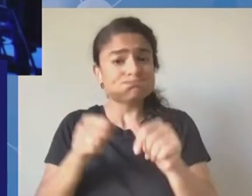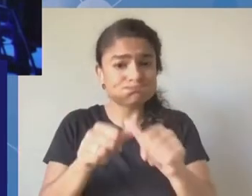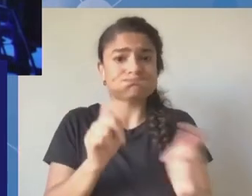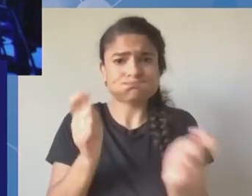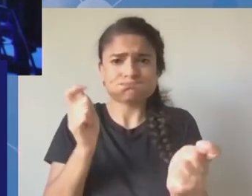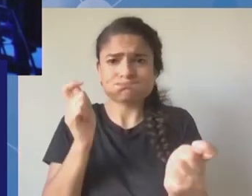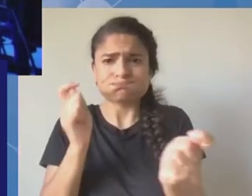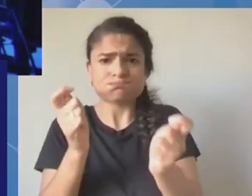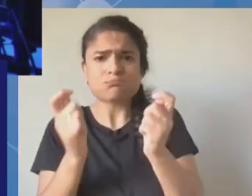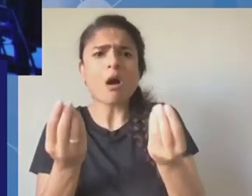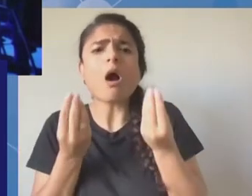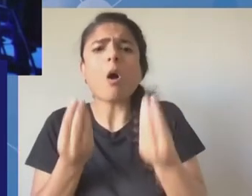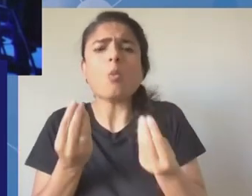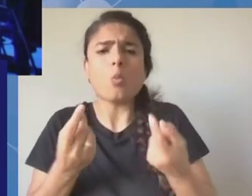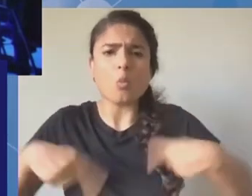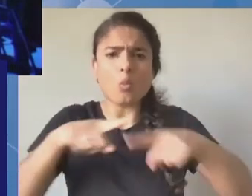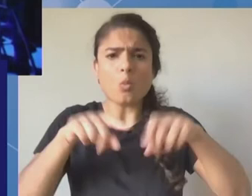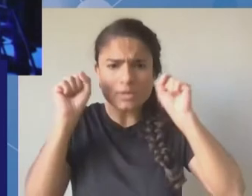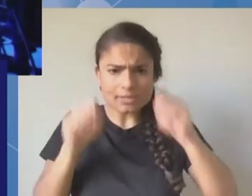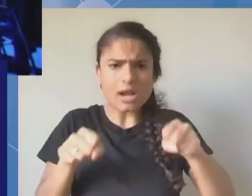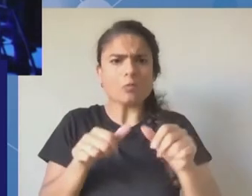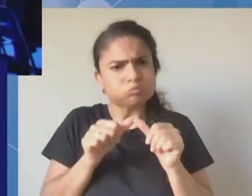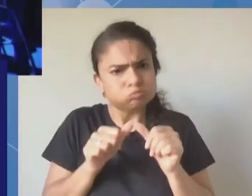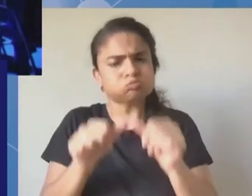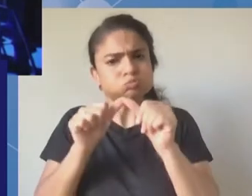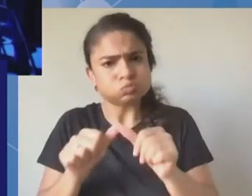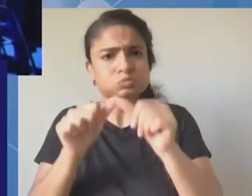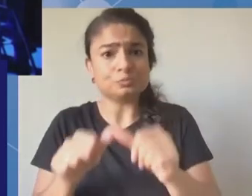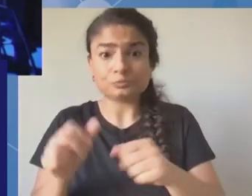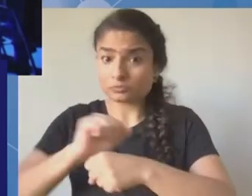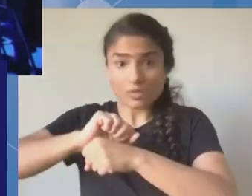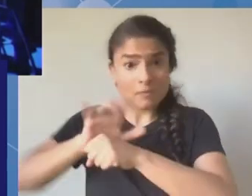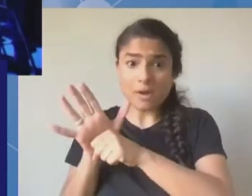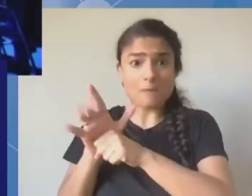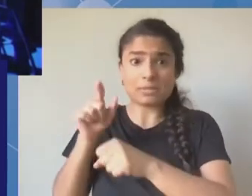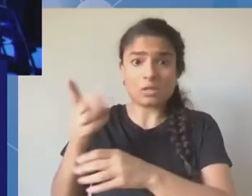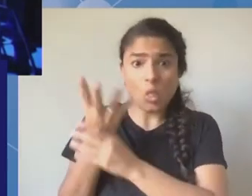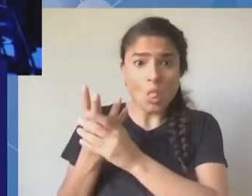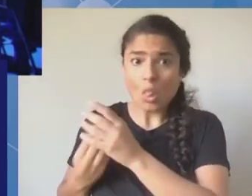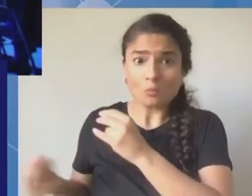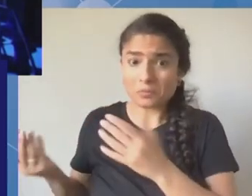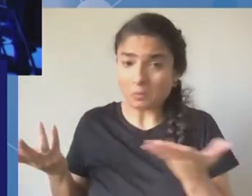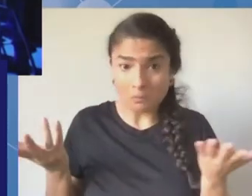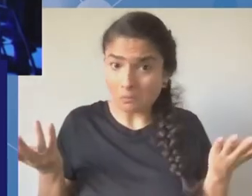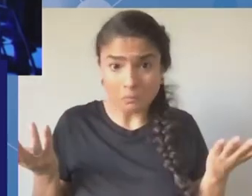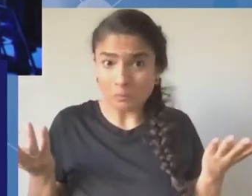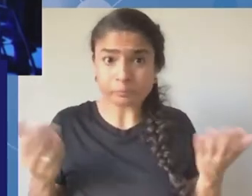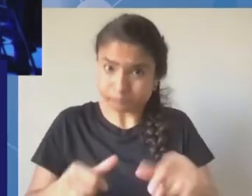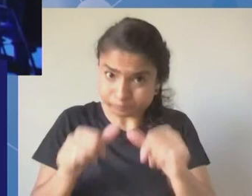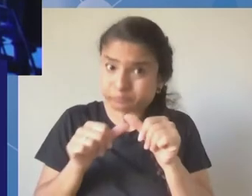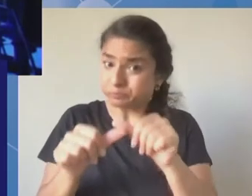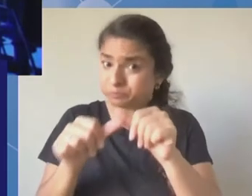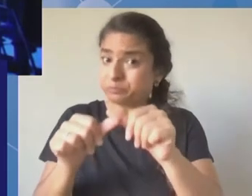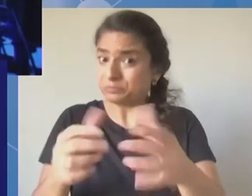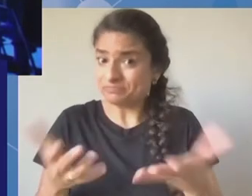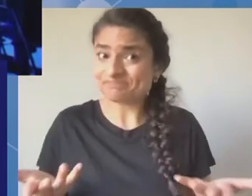找一些新的一些方式、一些手段，可以让我们的交流会更加可以